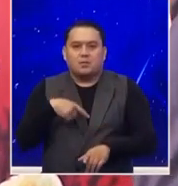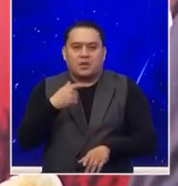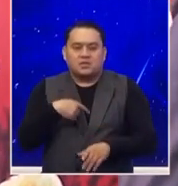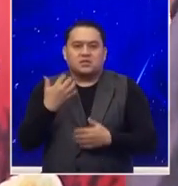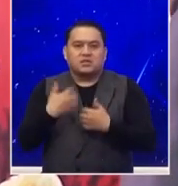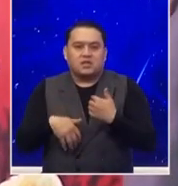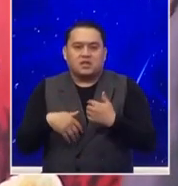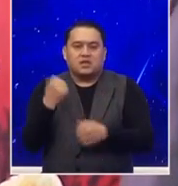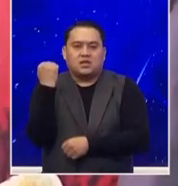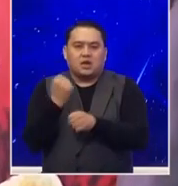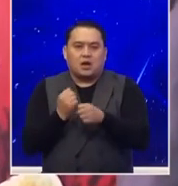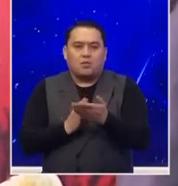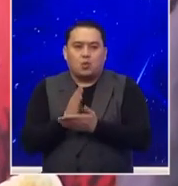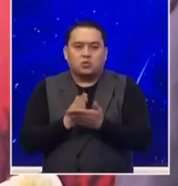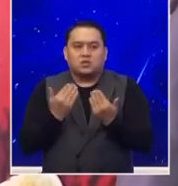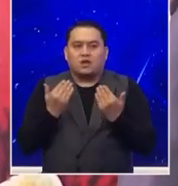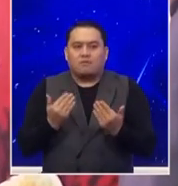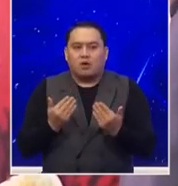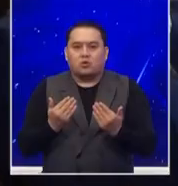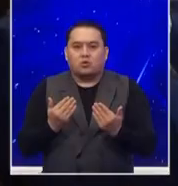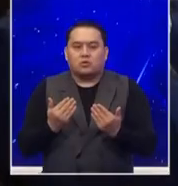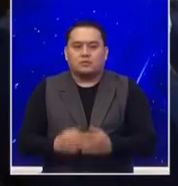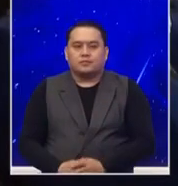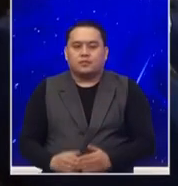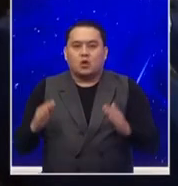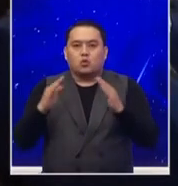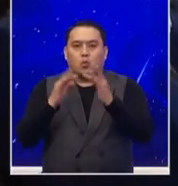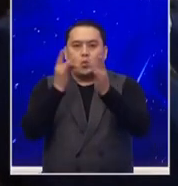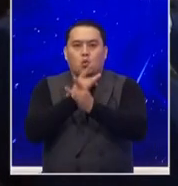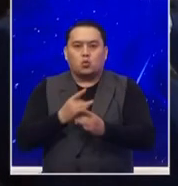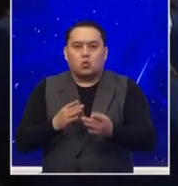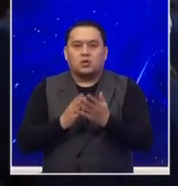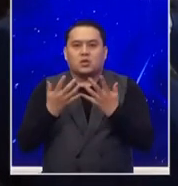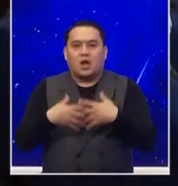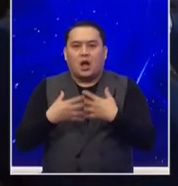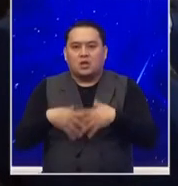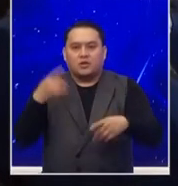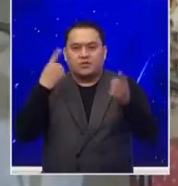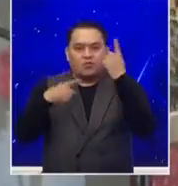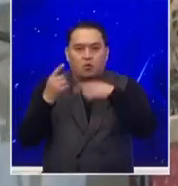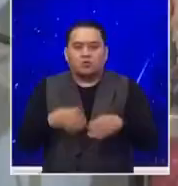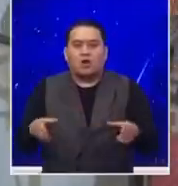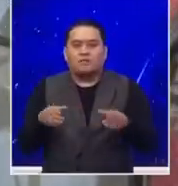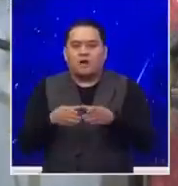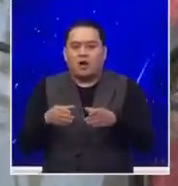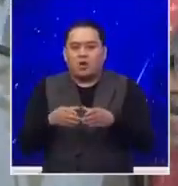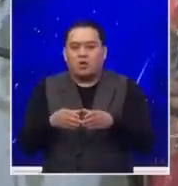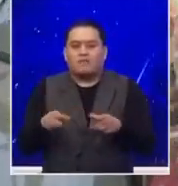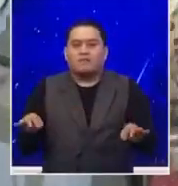среди своих работников. Сейчас работа идет. Дом культуры насчитывает несколько творческих коллективов, в числе